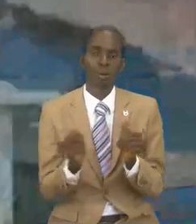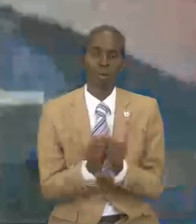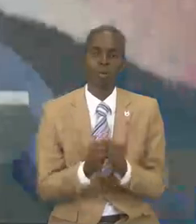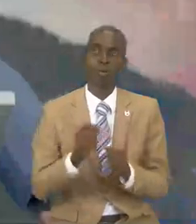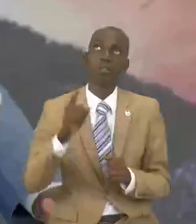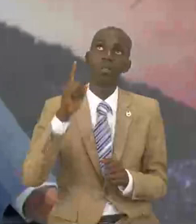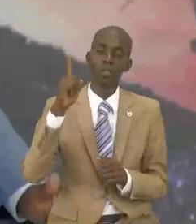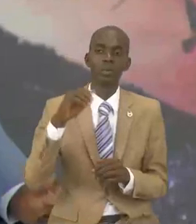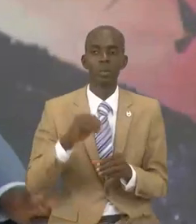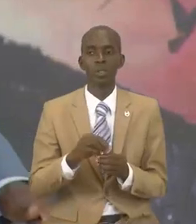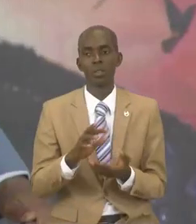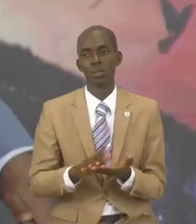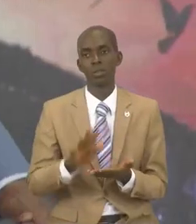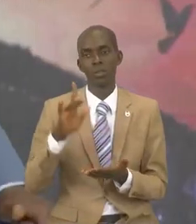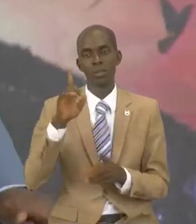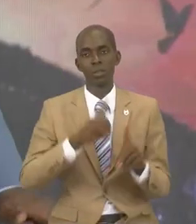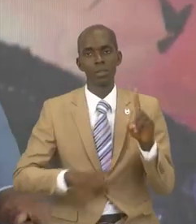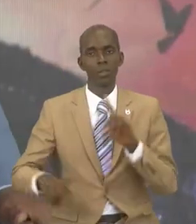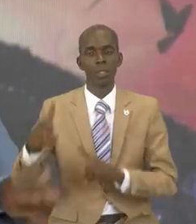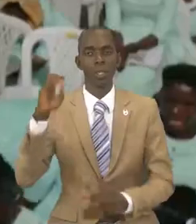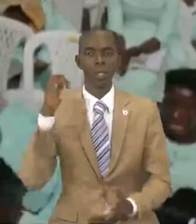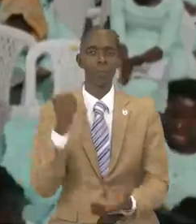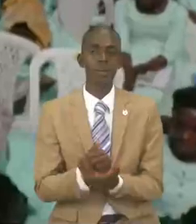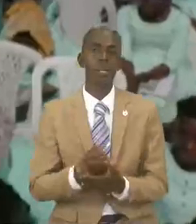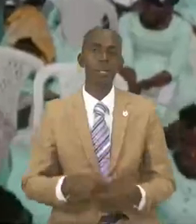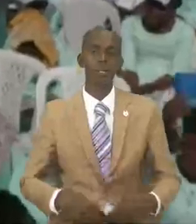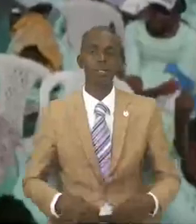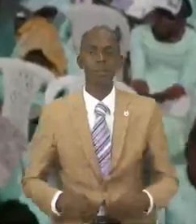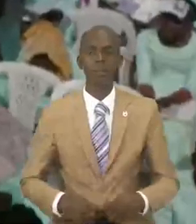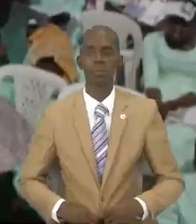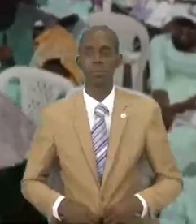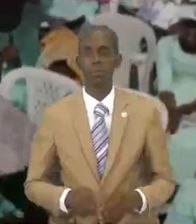lui dans la gloire. Donnez-moi un bon amen.